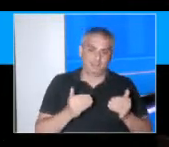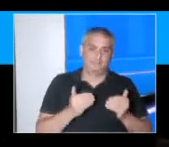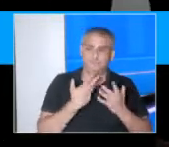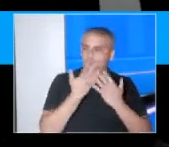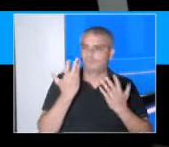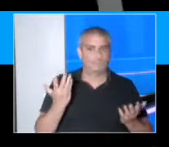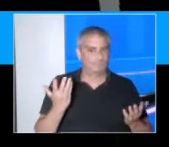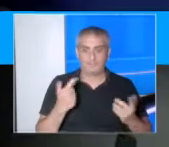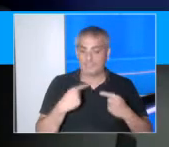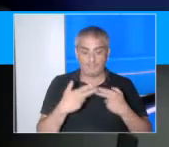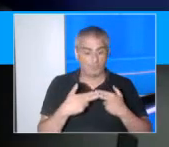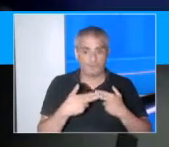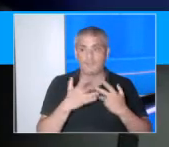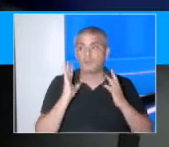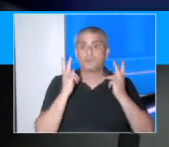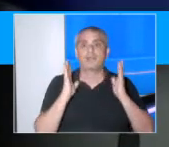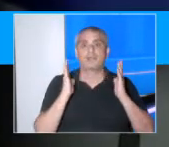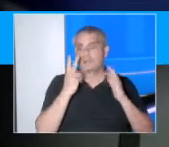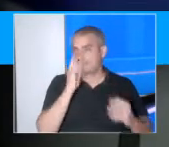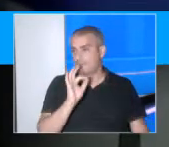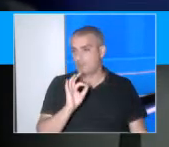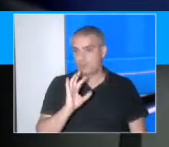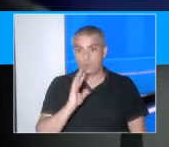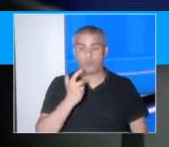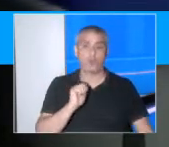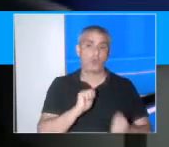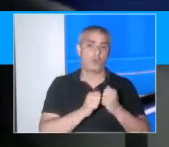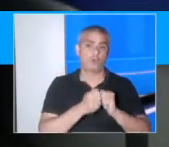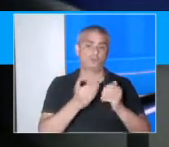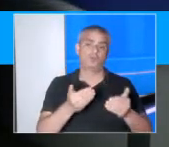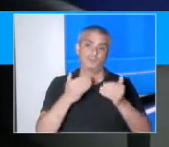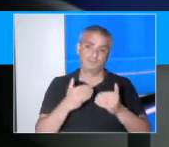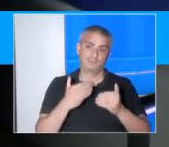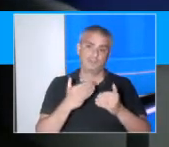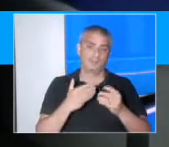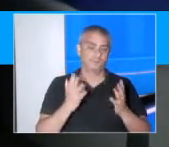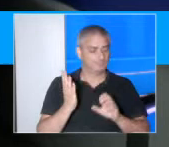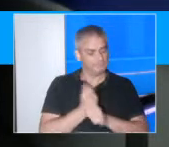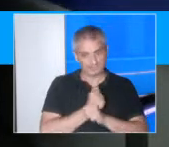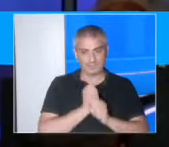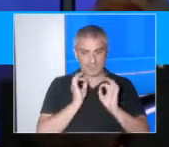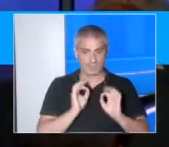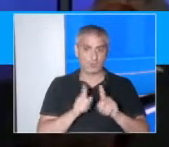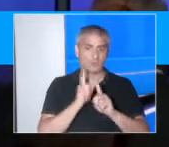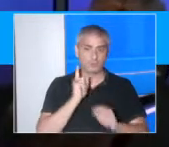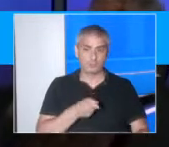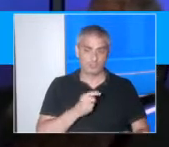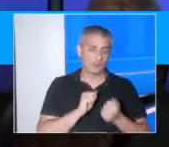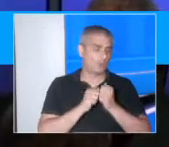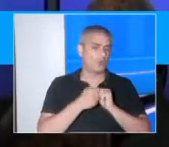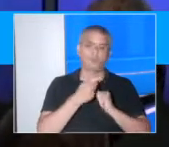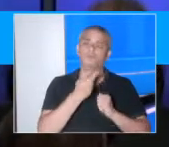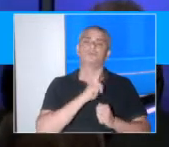וברור לגמרי שהימים הקרובים יהיו קריטיים מבחינתו, או שהנסיגה איכשהו תתארגן על עצמה ותתבצע כראוי, או